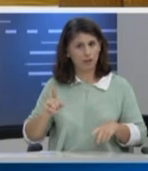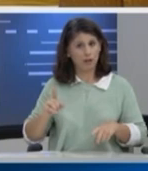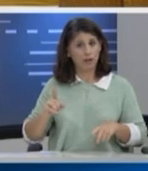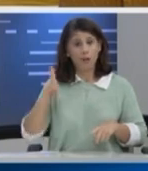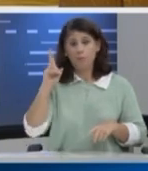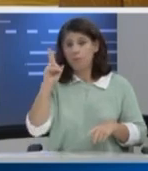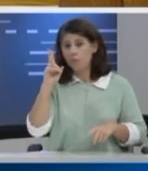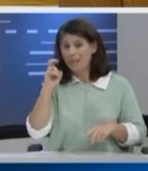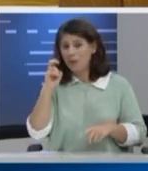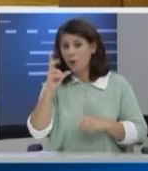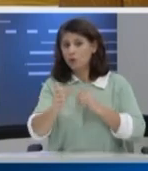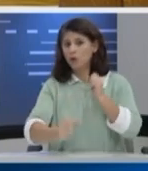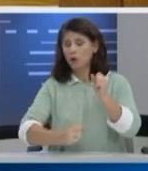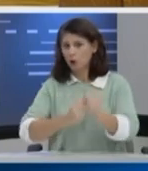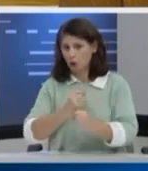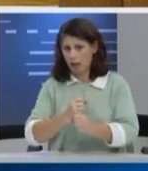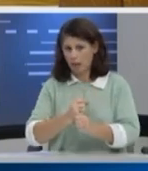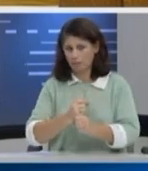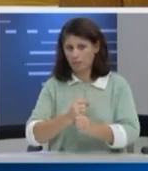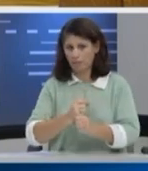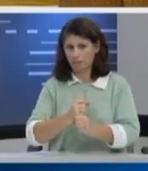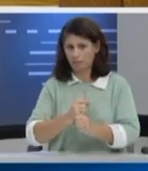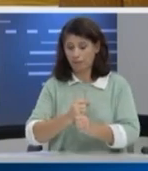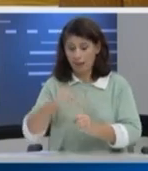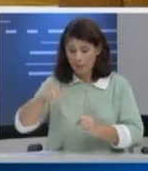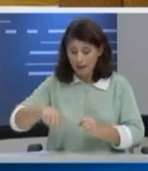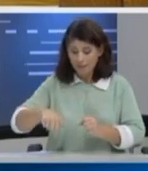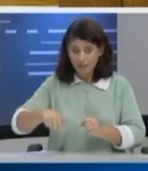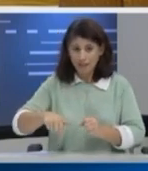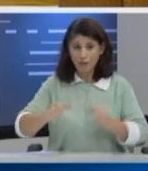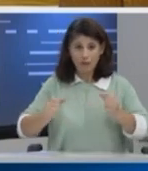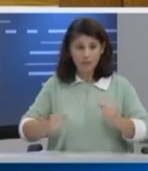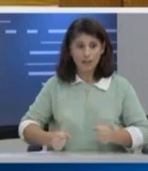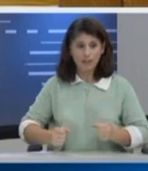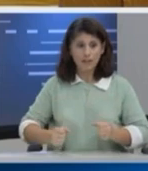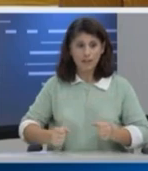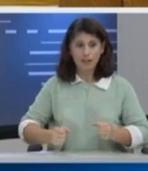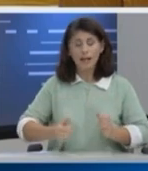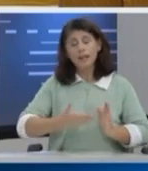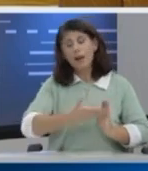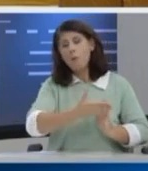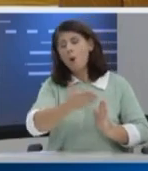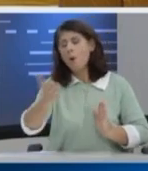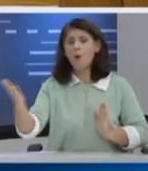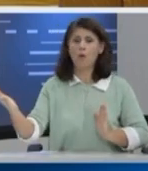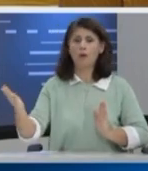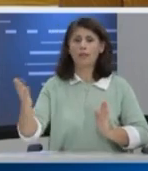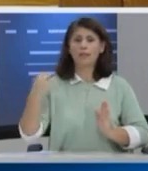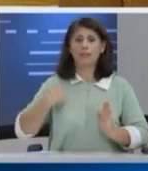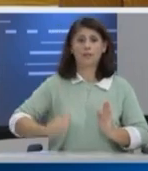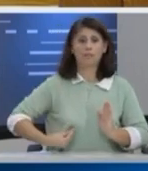που επί 20 ολόκληρα χρόνια από αυτό εδώ το βήμα και από όλες τις δημόσιες θέσεις